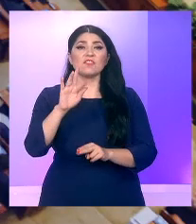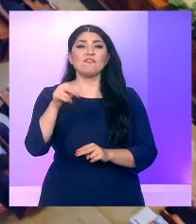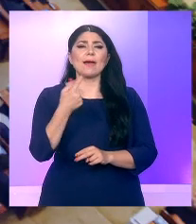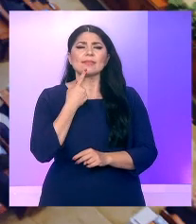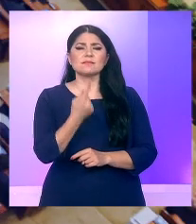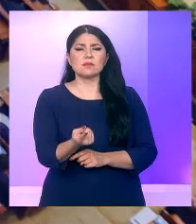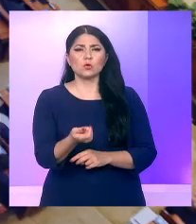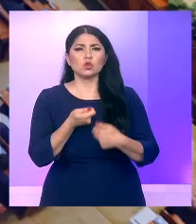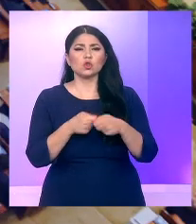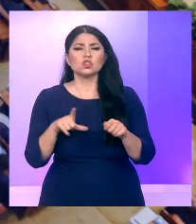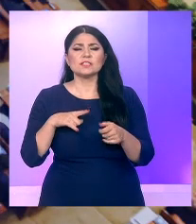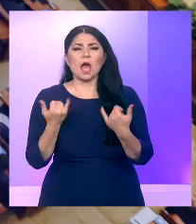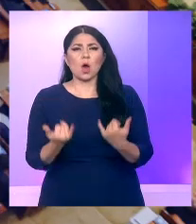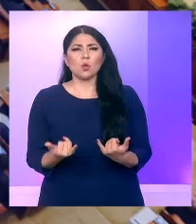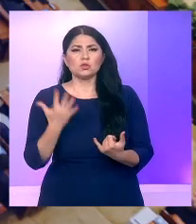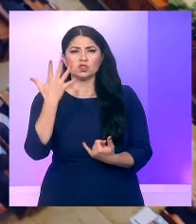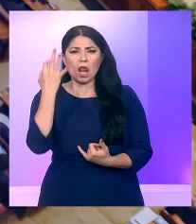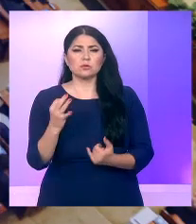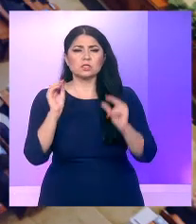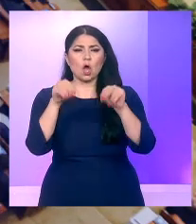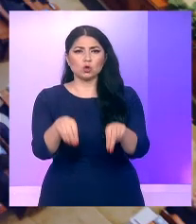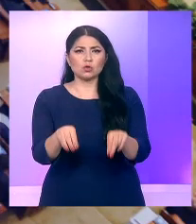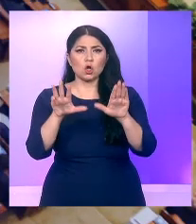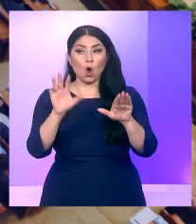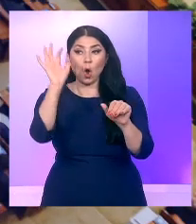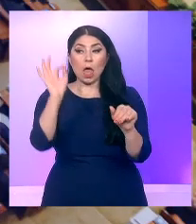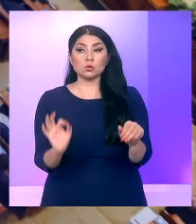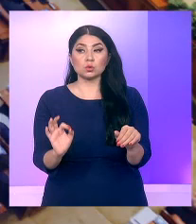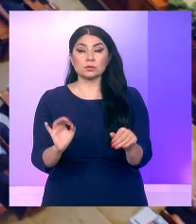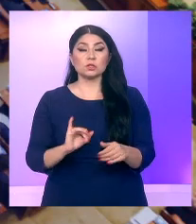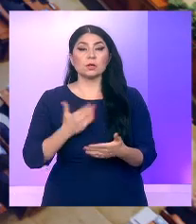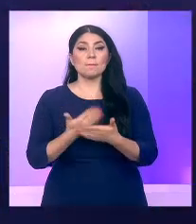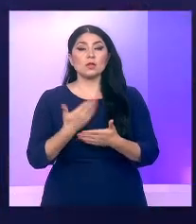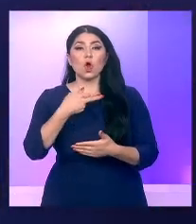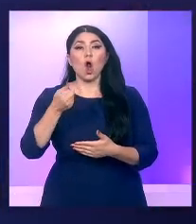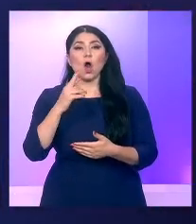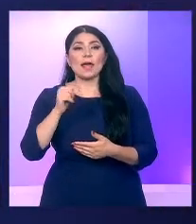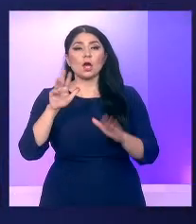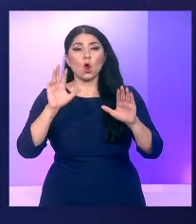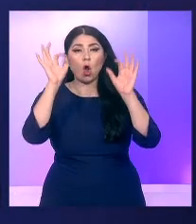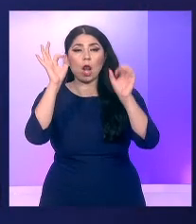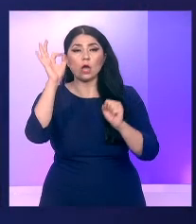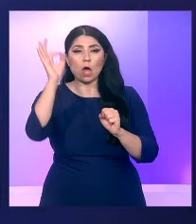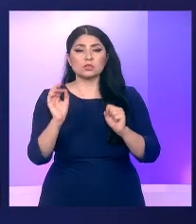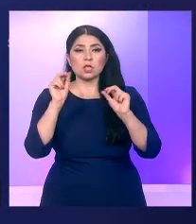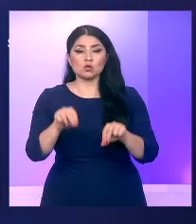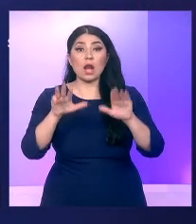de exemplu tot ce este în acest moment pe 5% să treacă pe 9%, iar pentru Horeca de la 9% să treacă